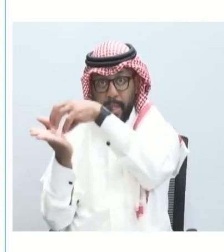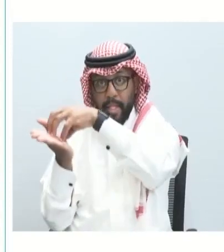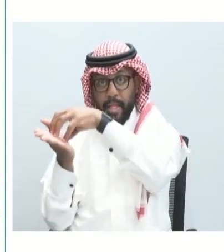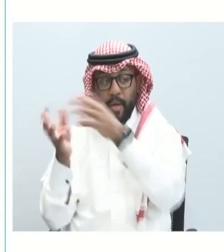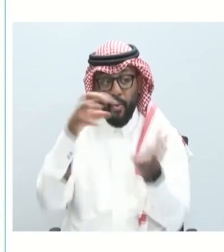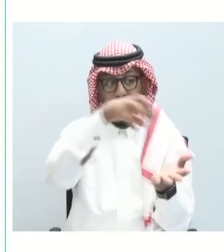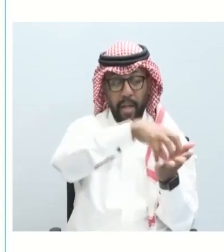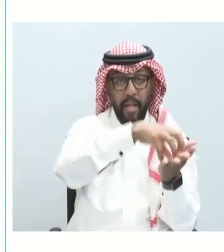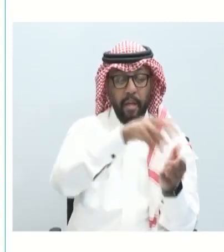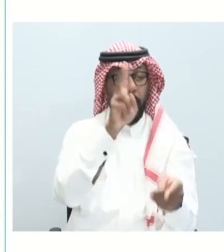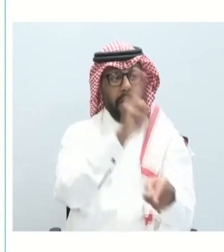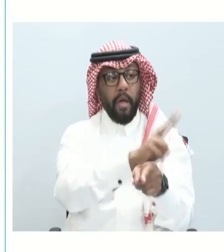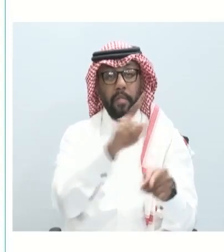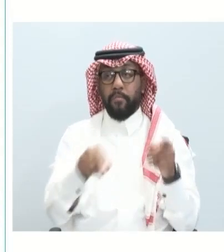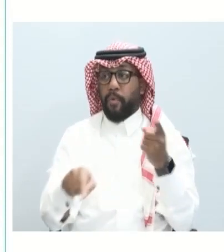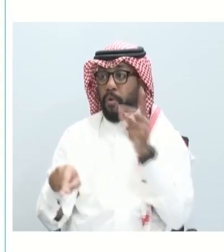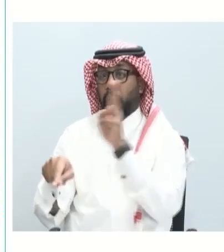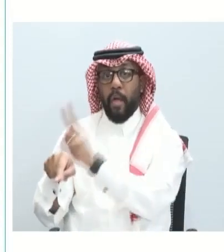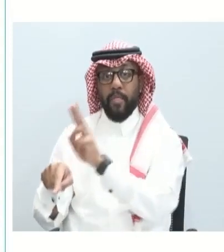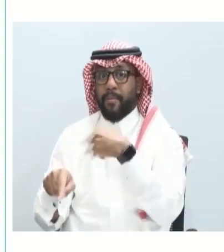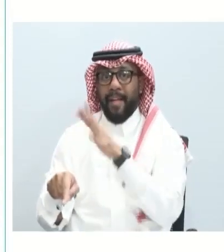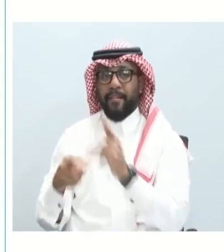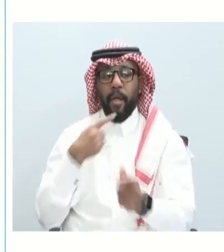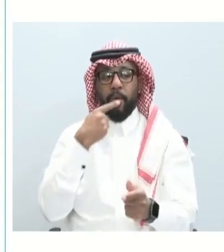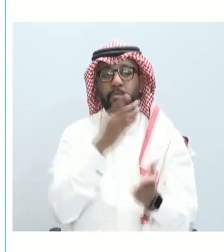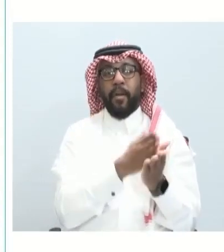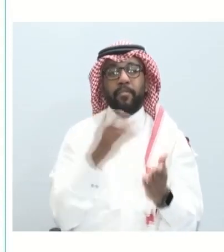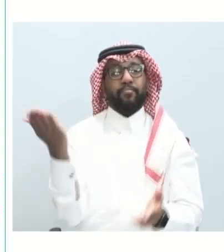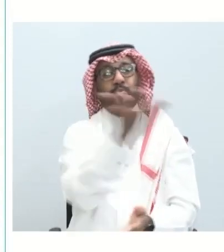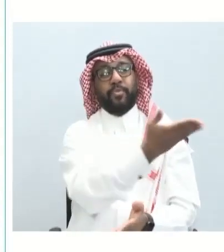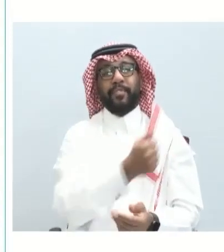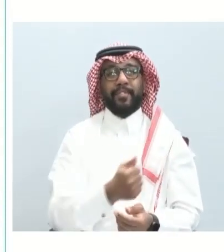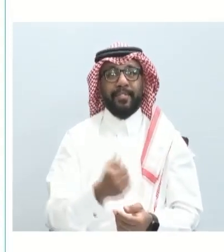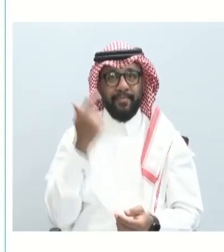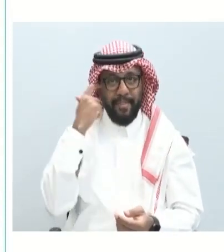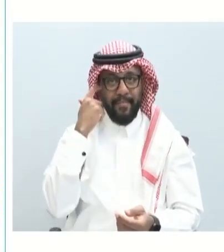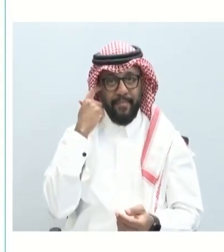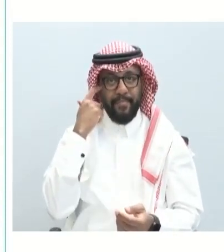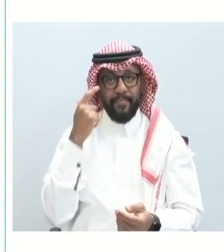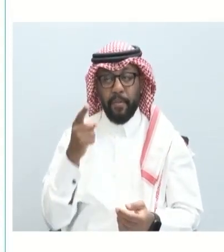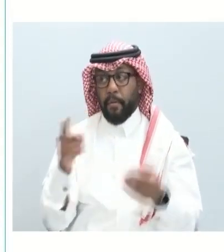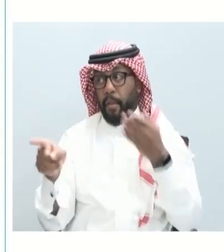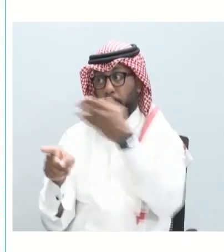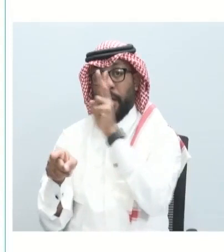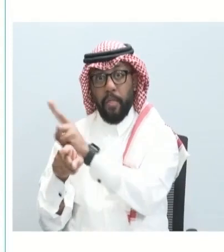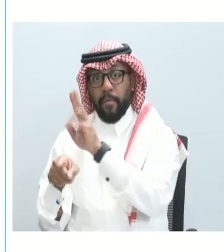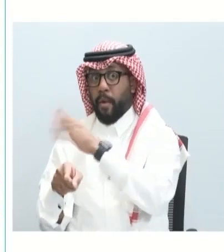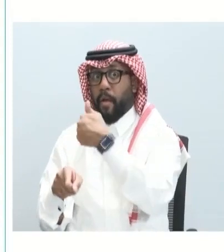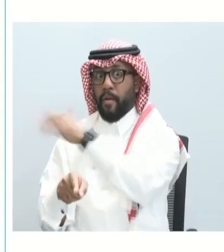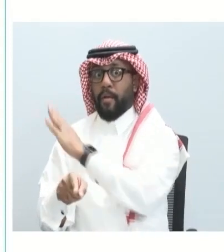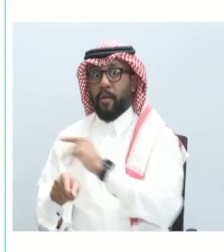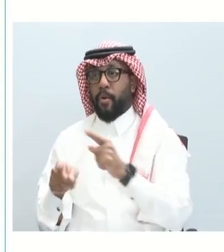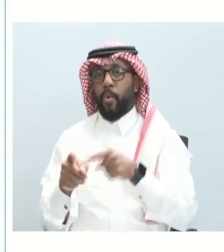ولو كان كاذبا فلن يشير الى بلده بلد الكاذبين وانما ايضا سيشير الى بلد الصادقين